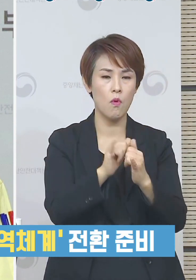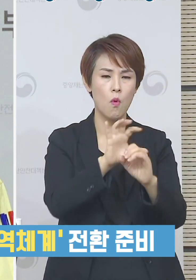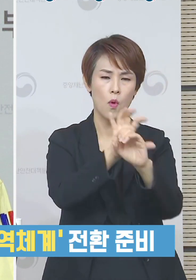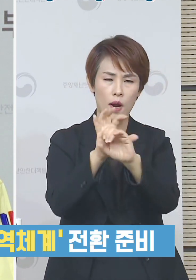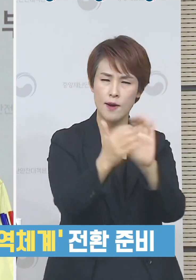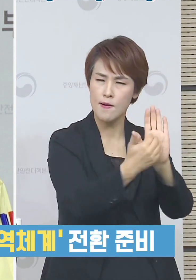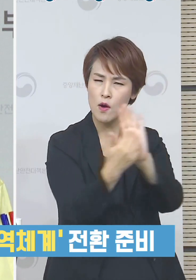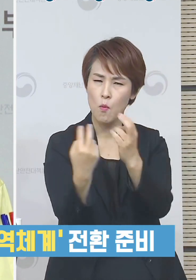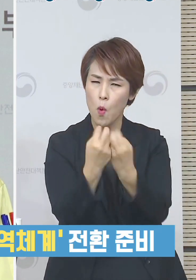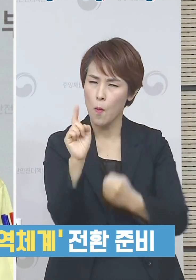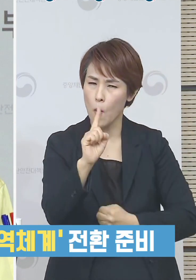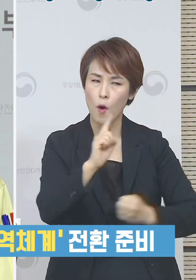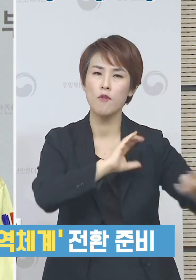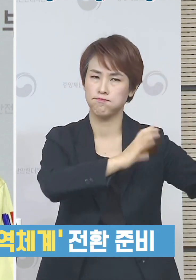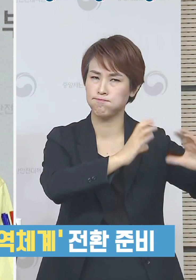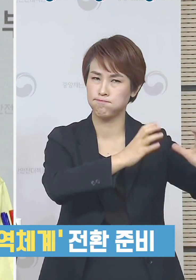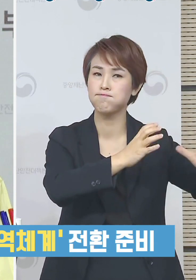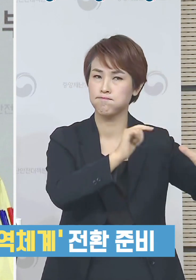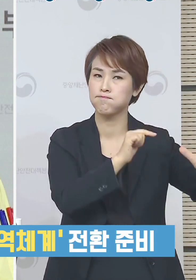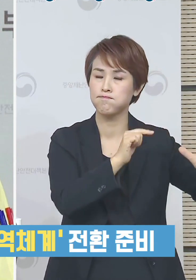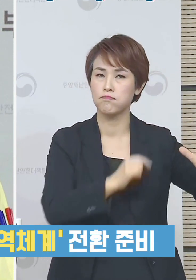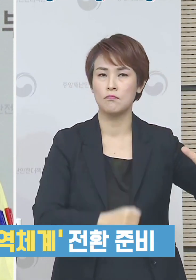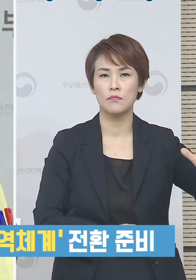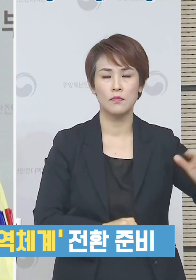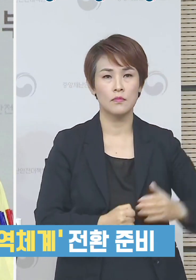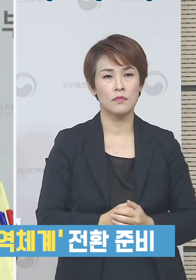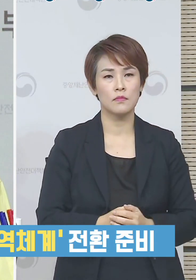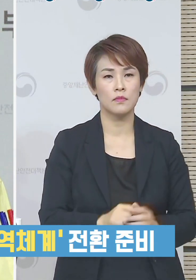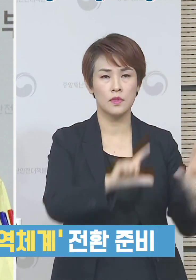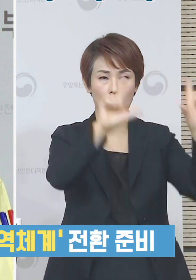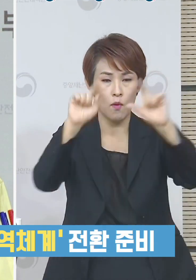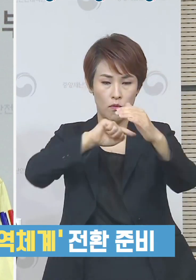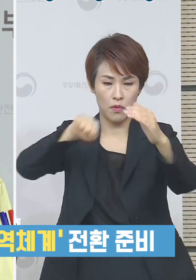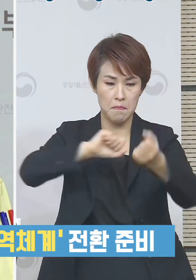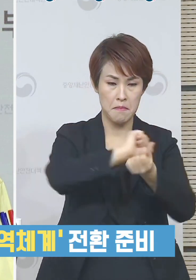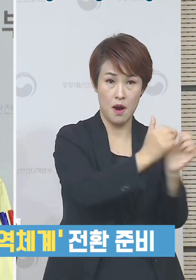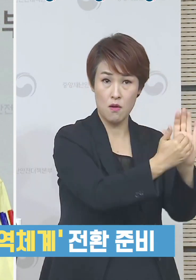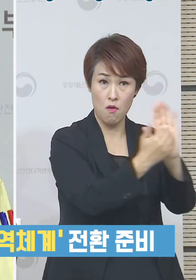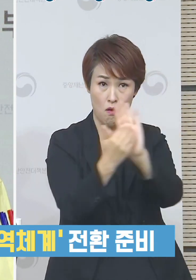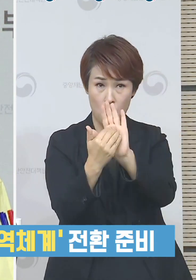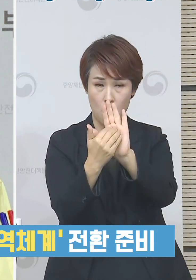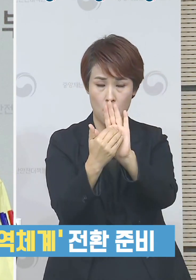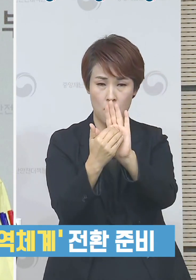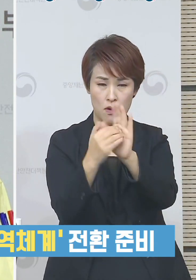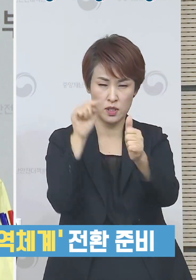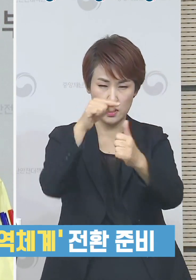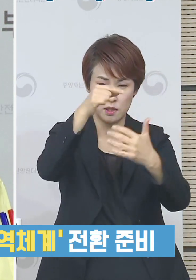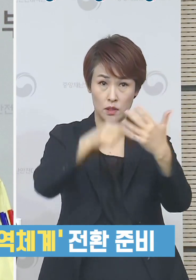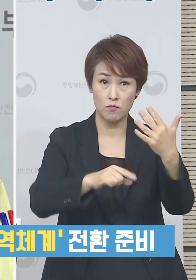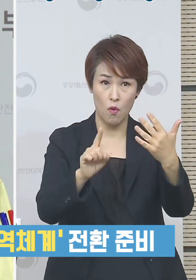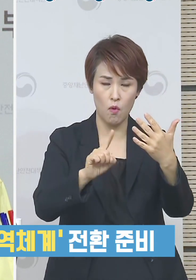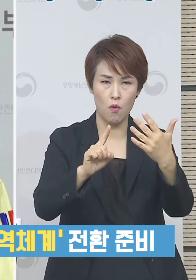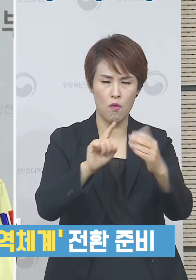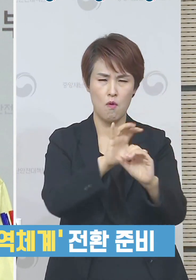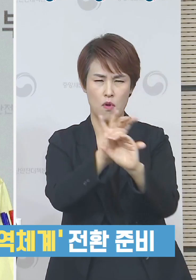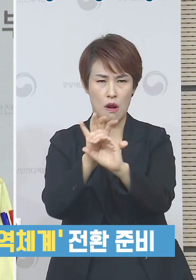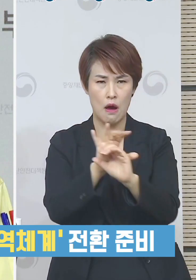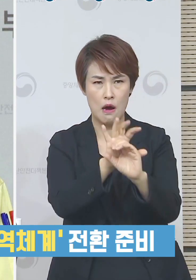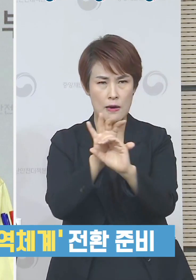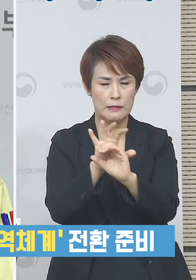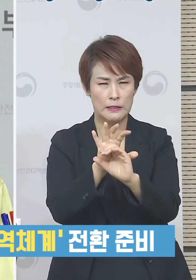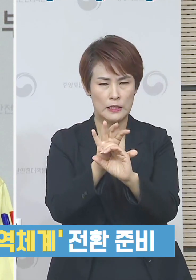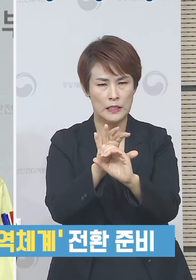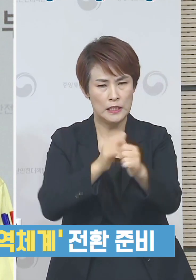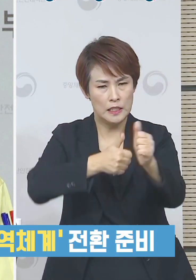깊은 논의가 이루어질 것입니다. 생활방역 지침은 코로나19와의 기나긴 싸움에서 우리가